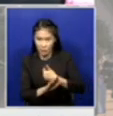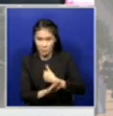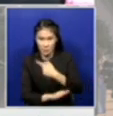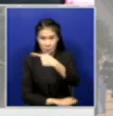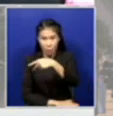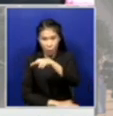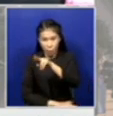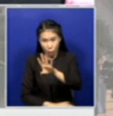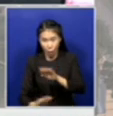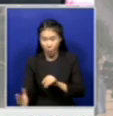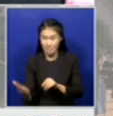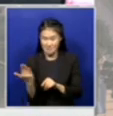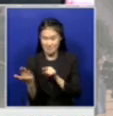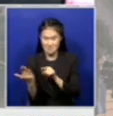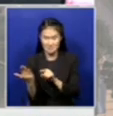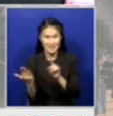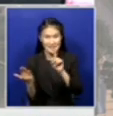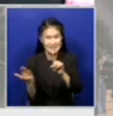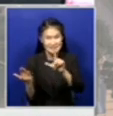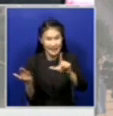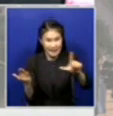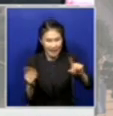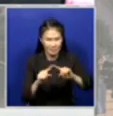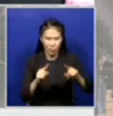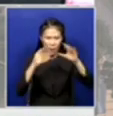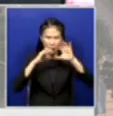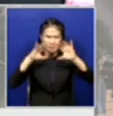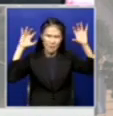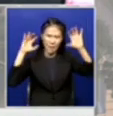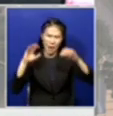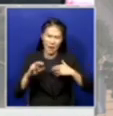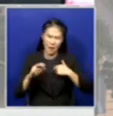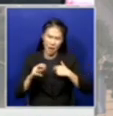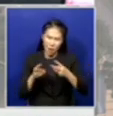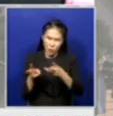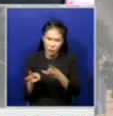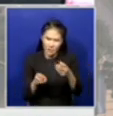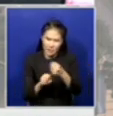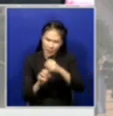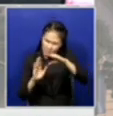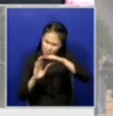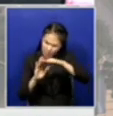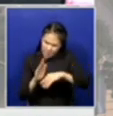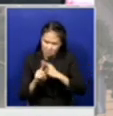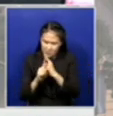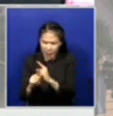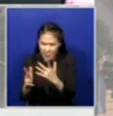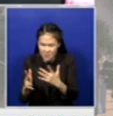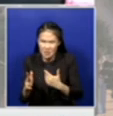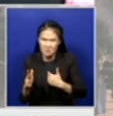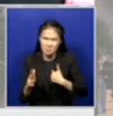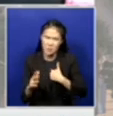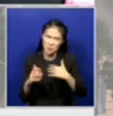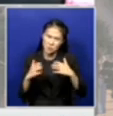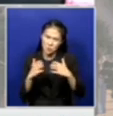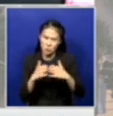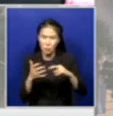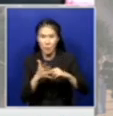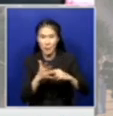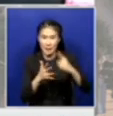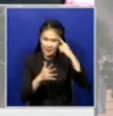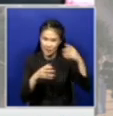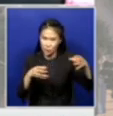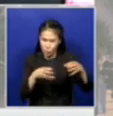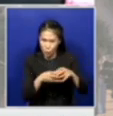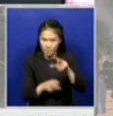นี่ยรัฐบาลได้ข้ามขั้นตอนสำคัญไปหลายประการทีเดียวนะครับซึ่งพรรคเพื่อไทยของเราก็ออกมาทัก